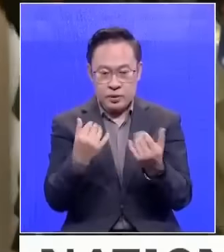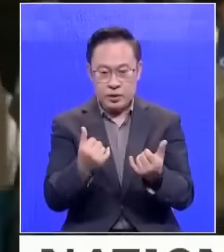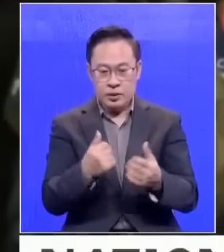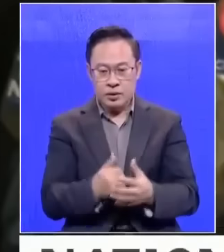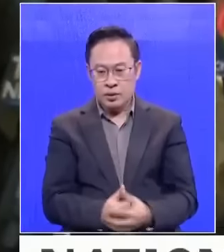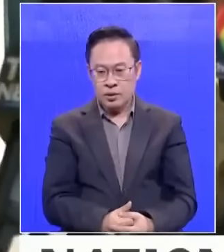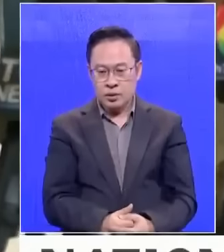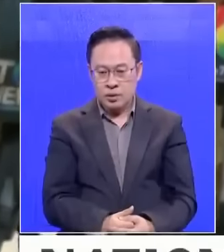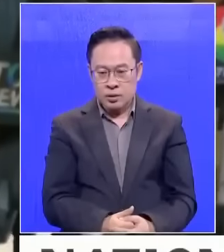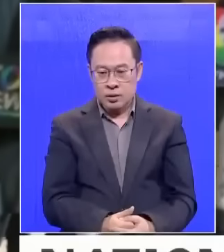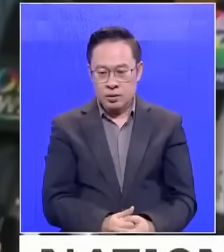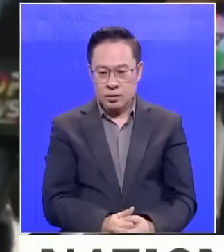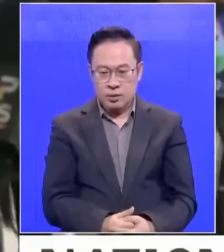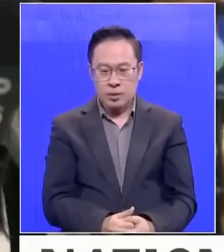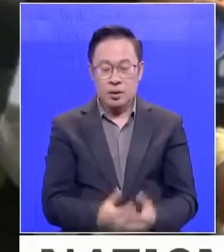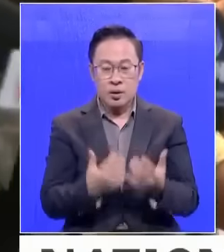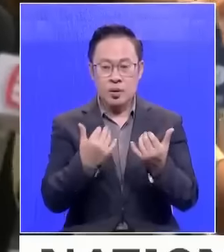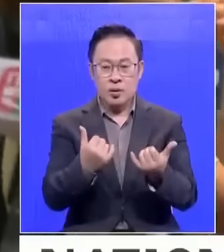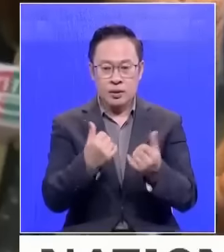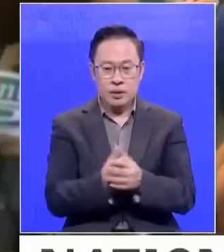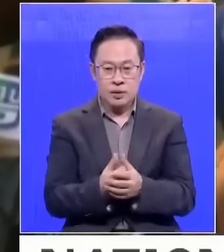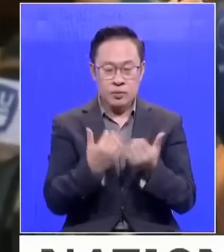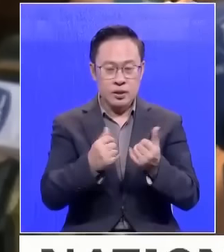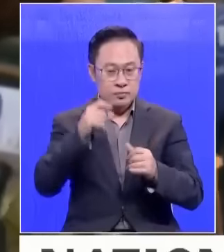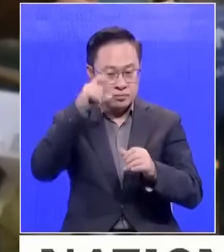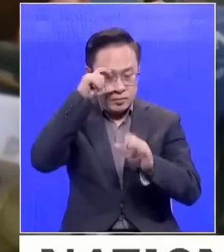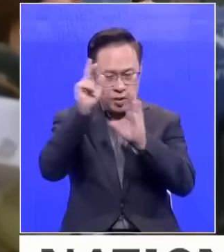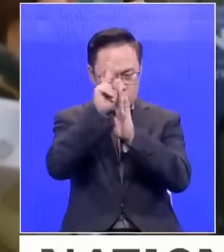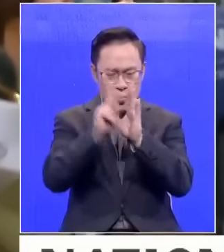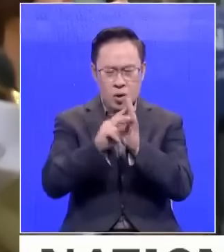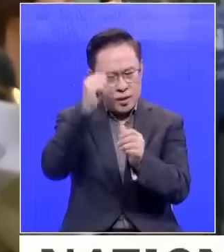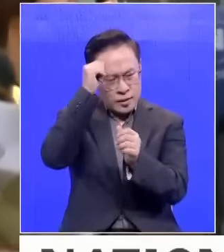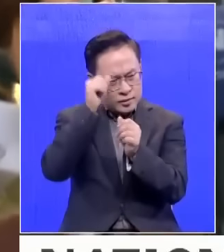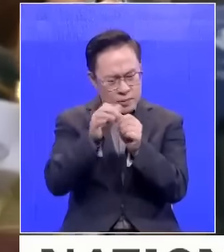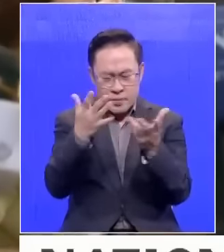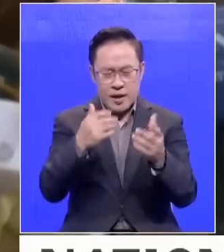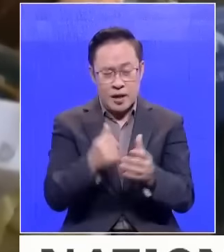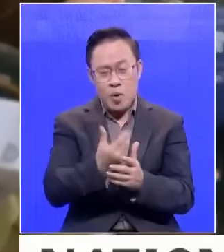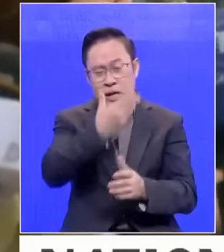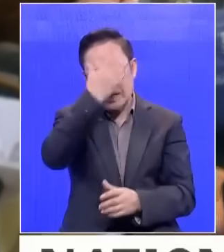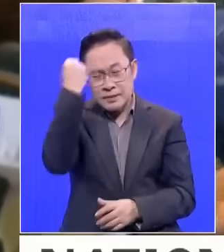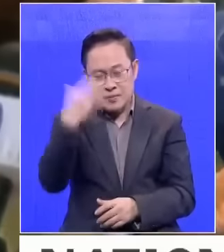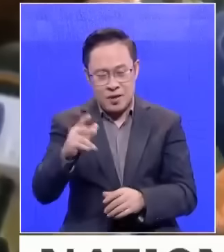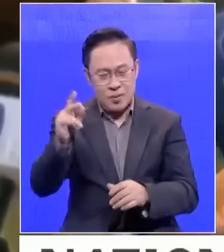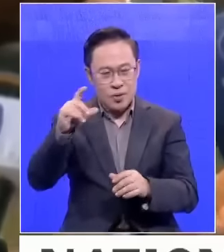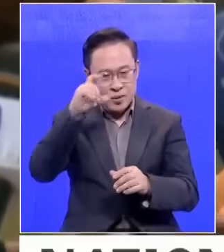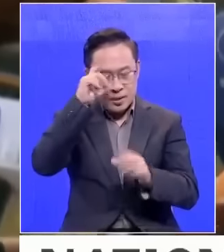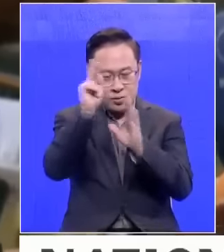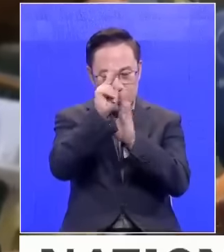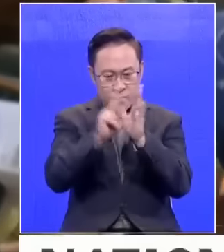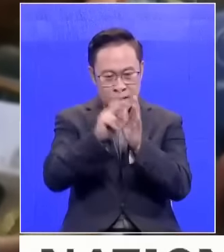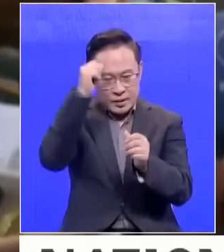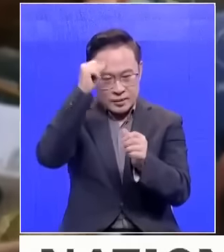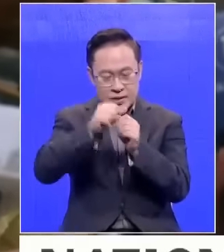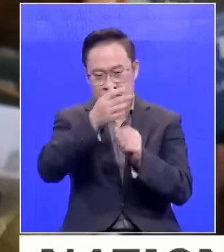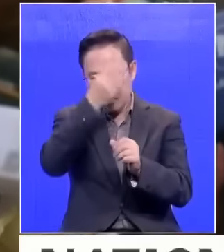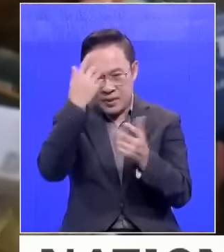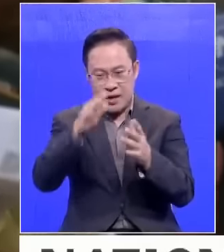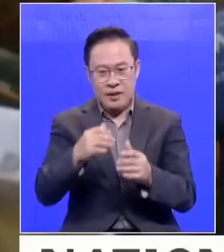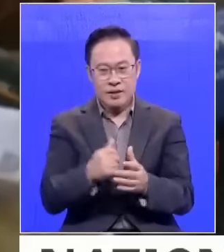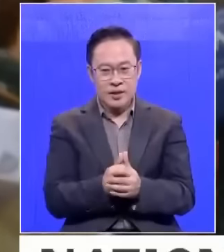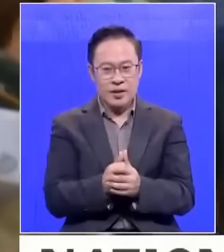อกไม่แน่ใจจำไม่ได้ เฮ้ย จำไม่ได้ในข้อกฎหมาย กับผู้ชายที่ชื่อวิษณุเครืองาม เป็นไป